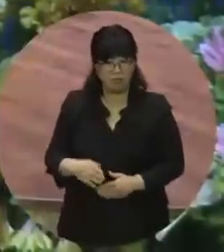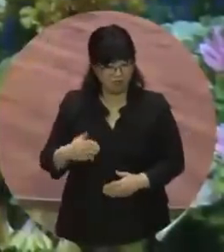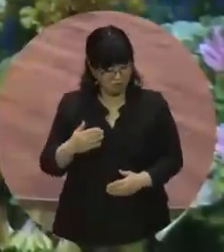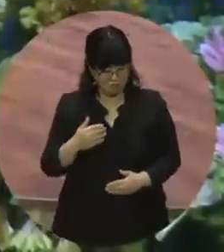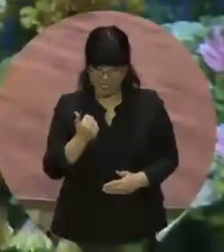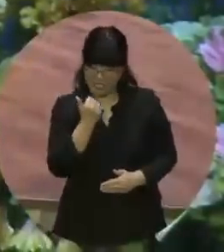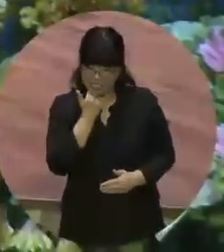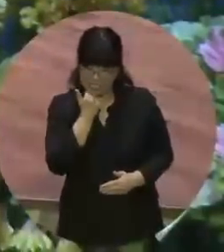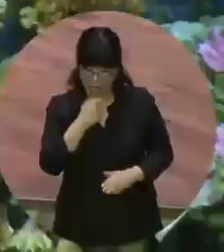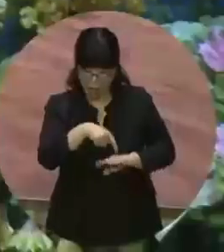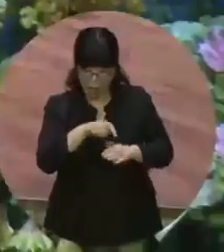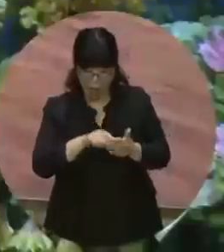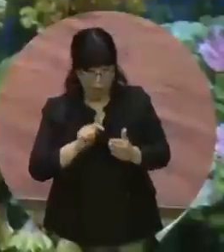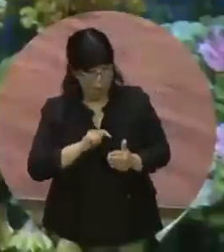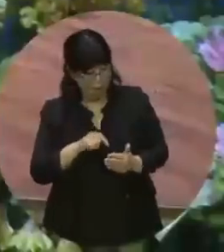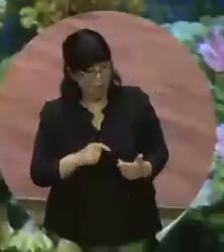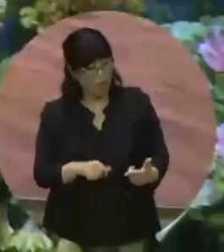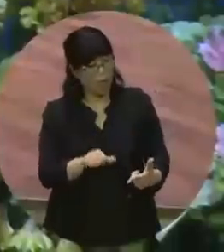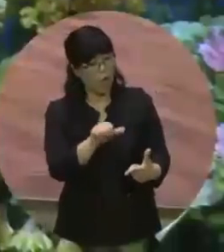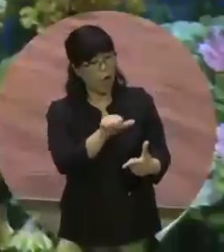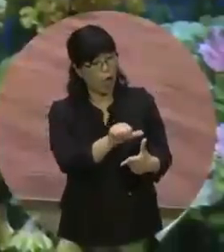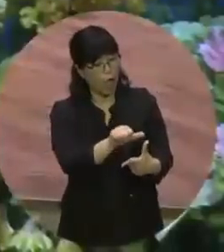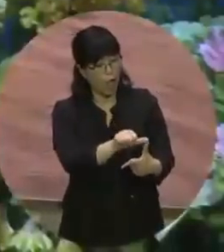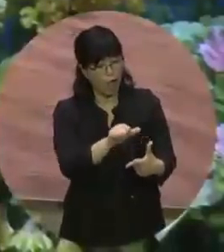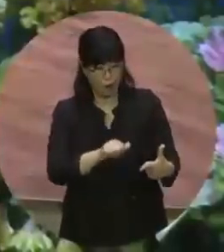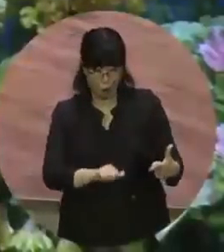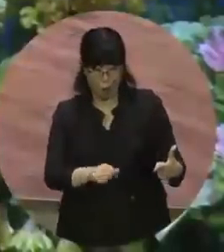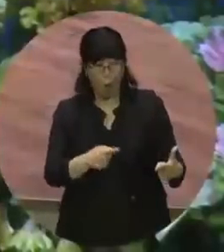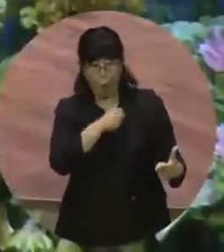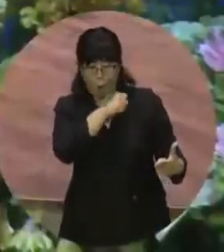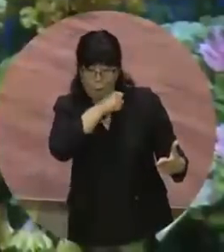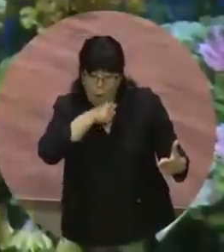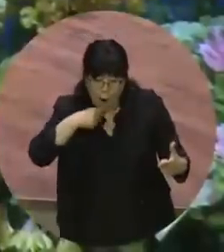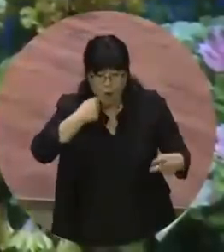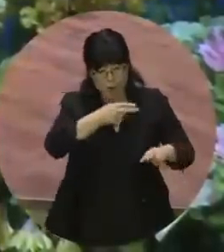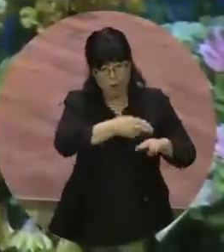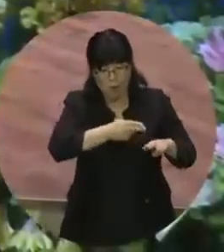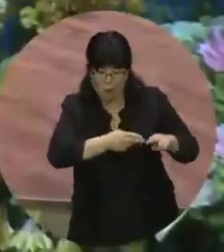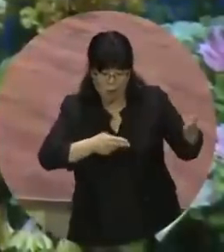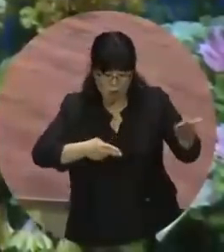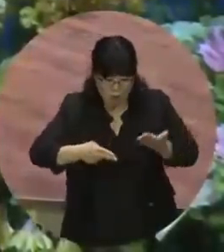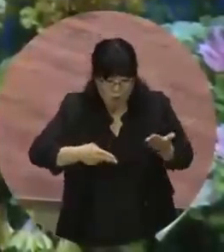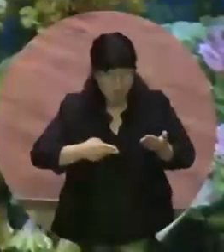싸나리다우니까 사랑해서 맛있는 거 착착 갖다 주니까 평소 때도 더 사랑했어요.